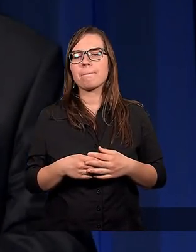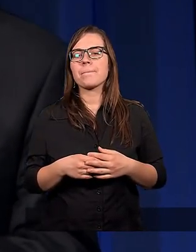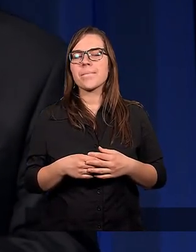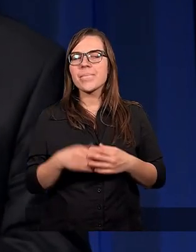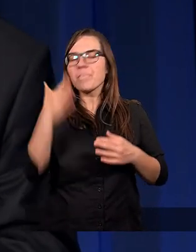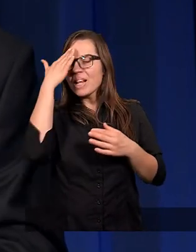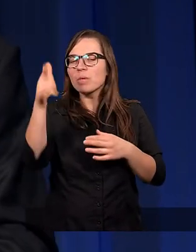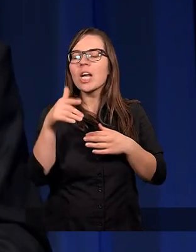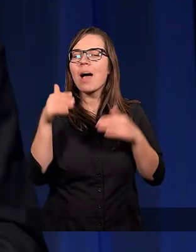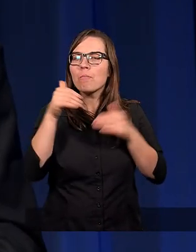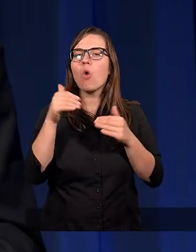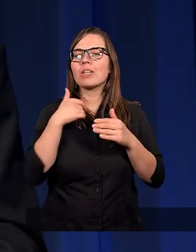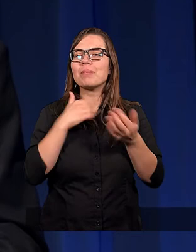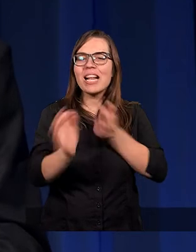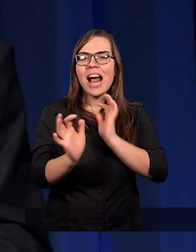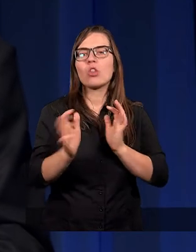polega.